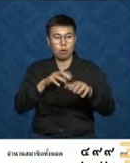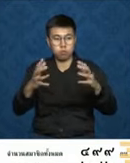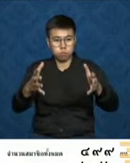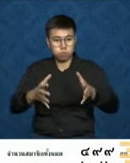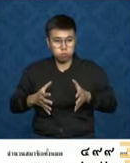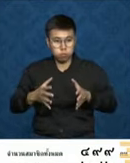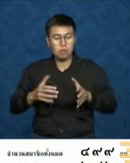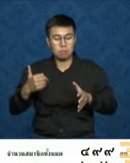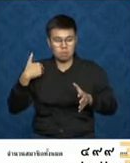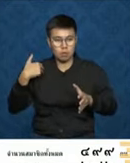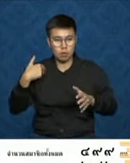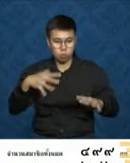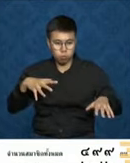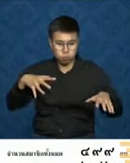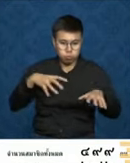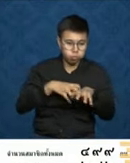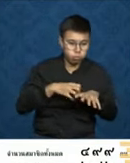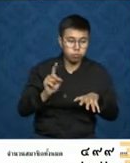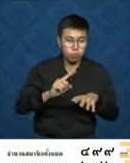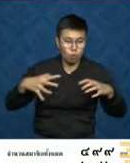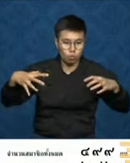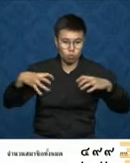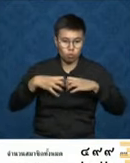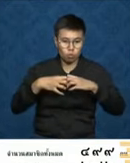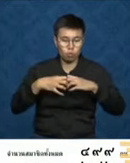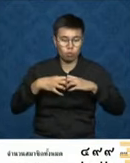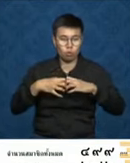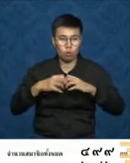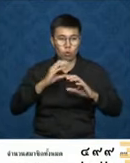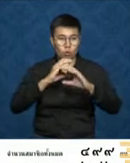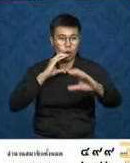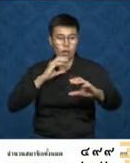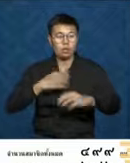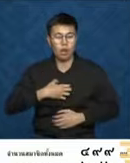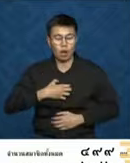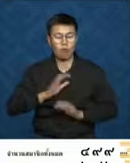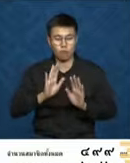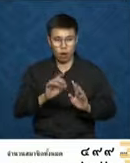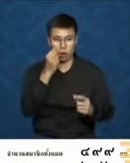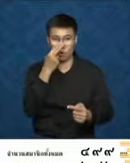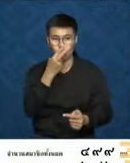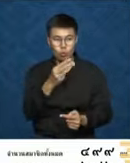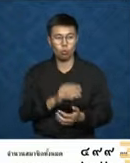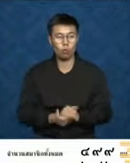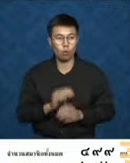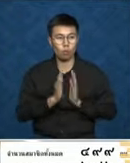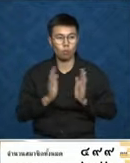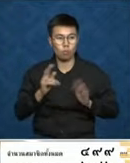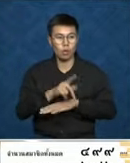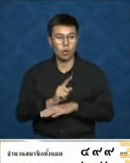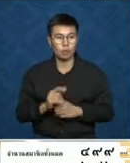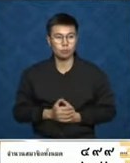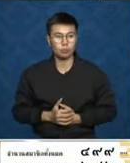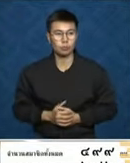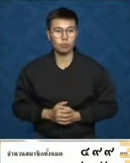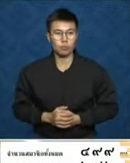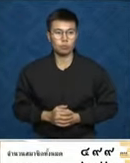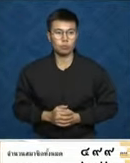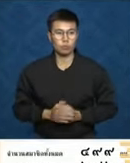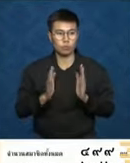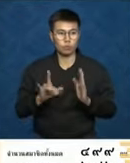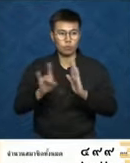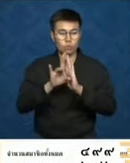ก็ฝากให้ทางหลวงได้ช่วยดูอ่าการจราจรบเวณนี้เป็นอย่างยิ่งด้วยค่ะขอบพระคุณท่านประธานค่ะครับต่อไปท่านสุดท้ายนะ